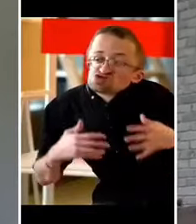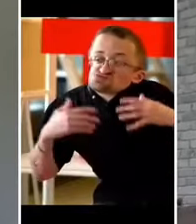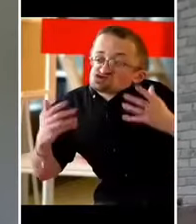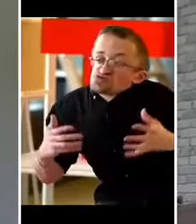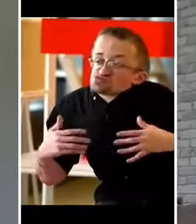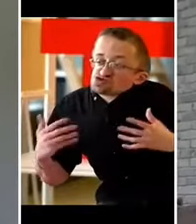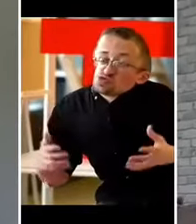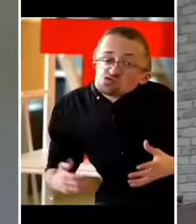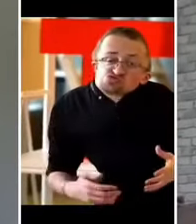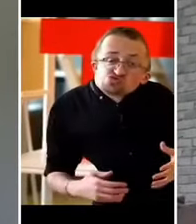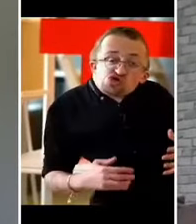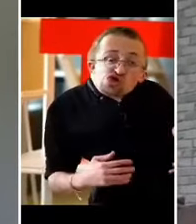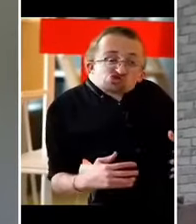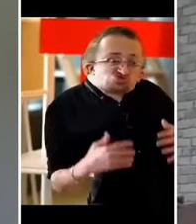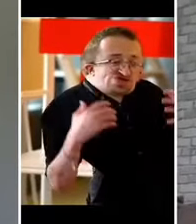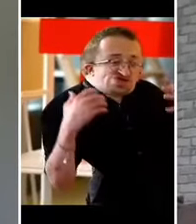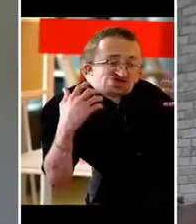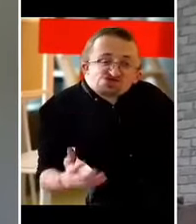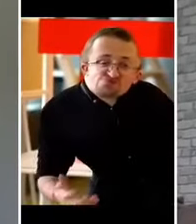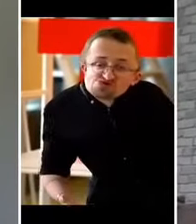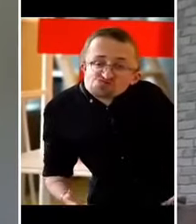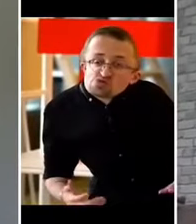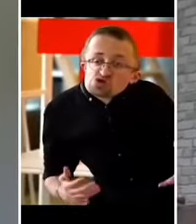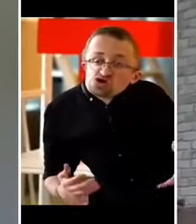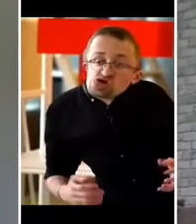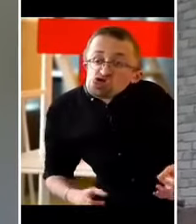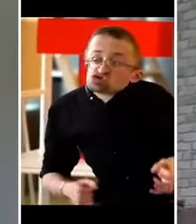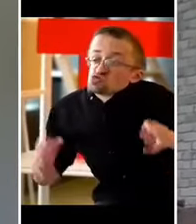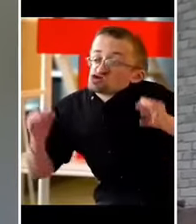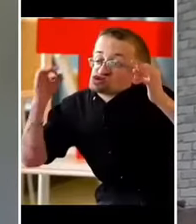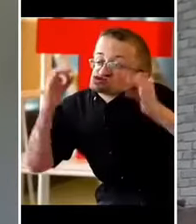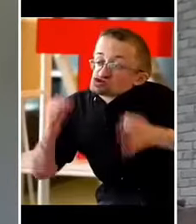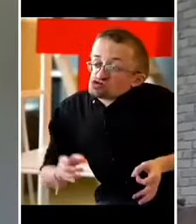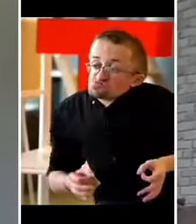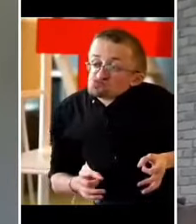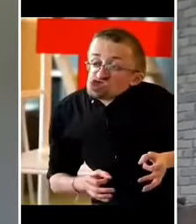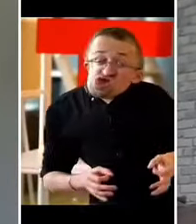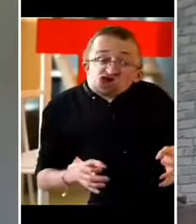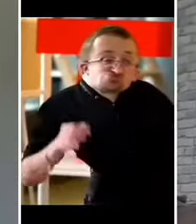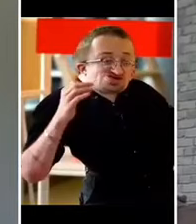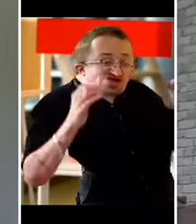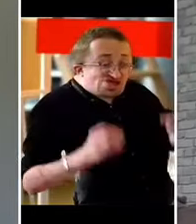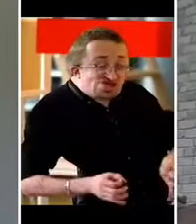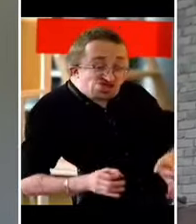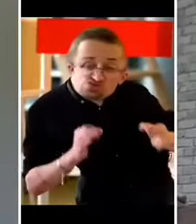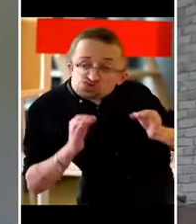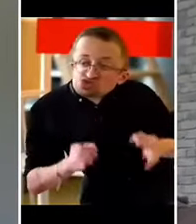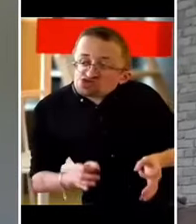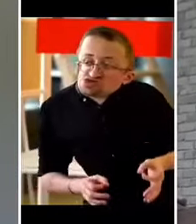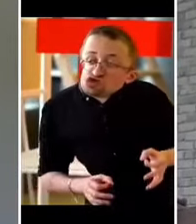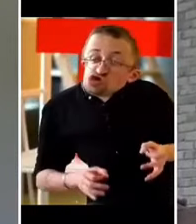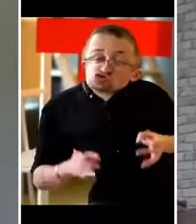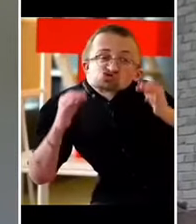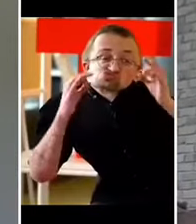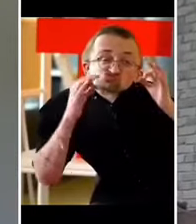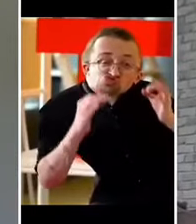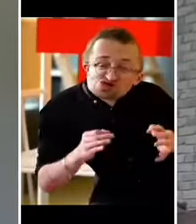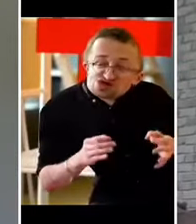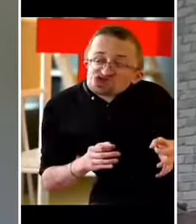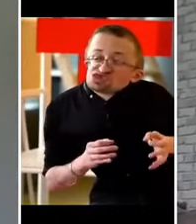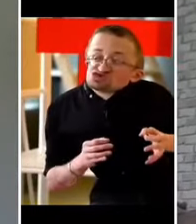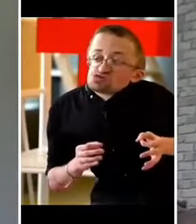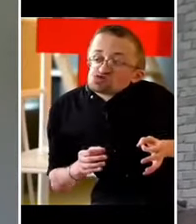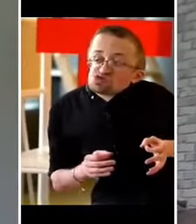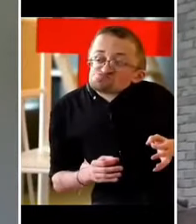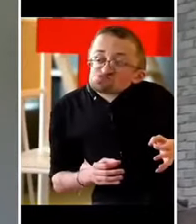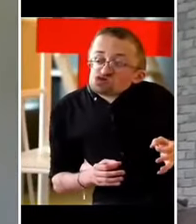écouté ces gens qui me disaient et me faisaient comprendre que ce métier n'était pas fait pour moi. Soyez les seuls à choisir qui vous voulez être, ce que vous